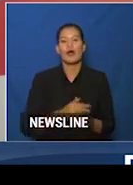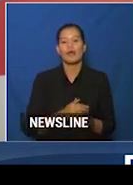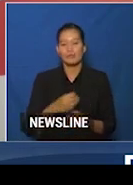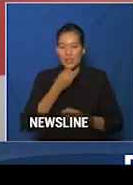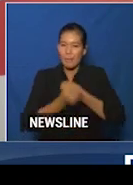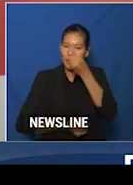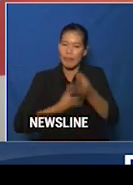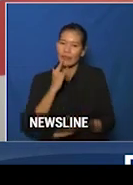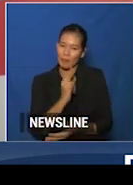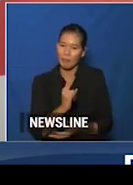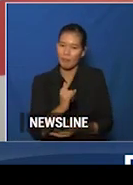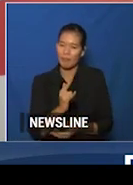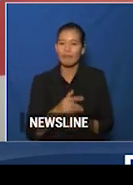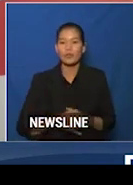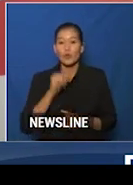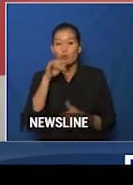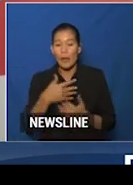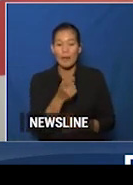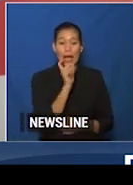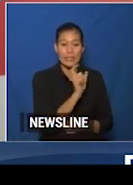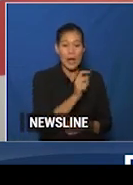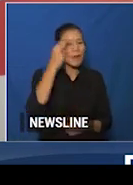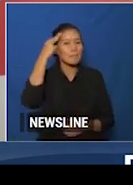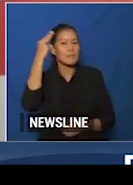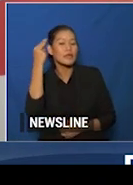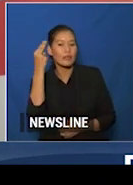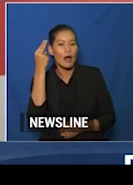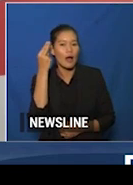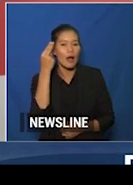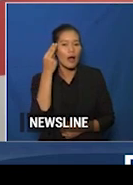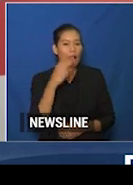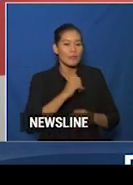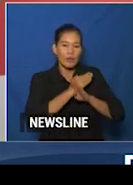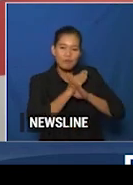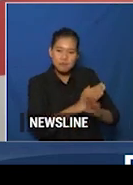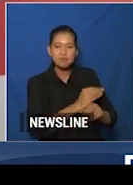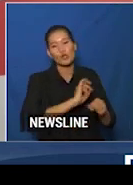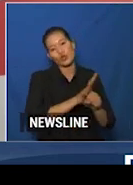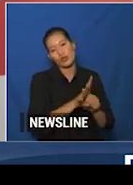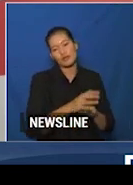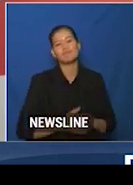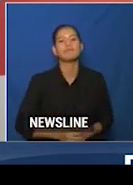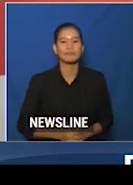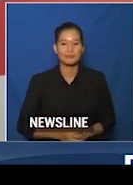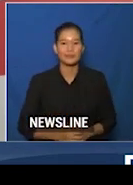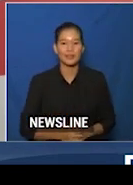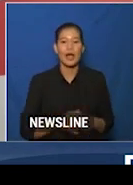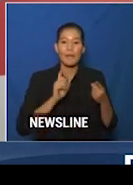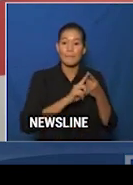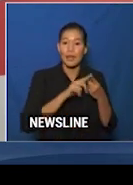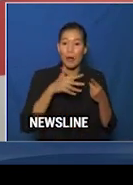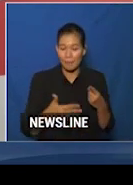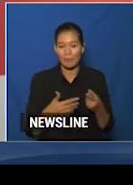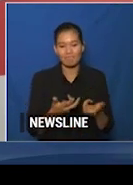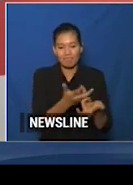sampaikan di dalam konteks lebih kita bagaimana menangani ini secara utuh Oleh karena itu yang pertama adalah